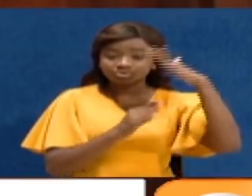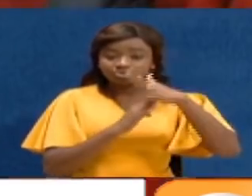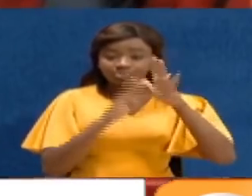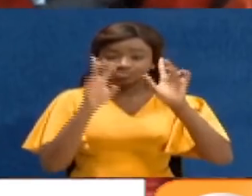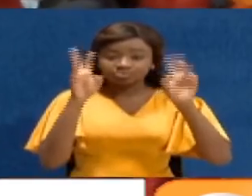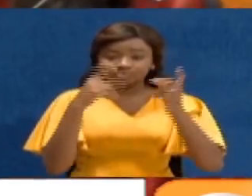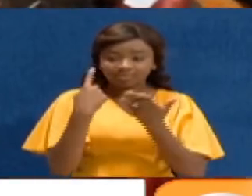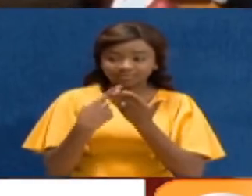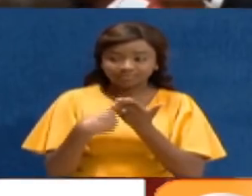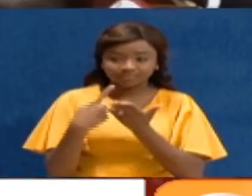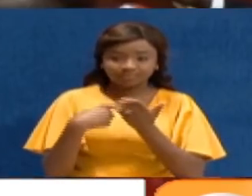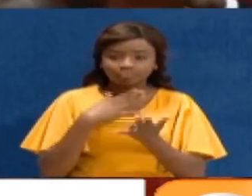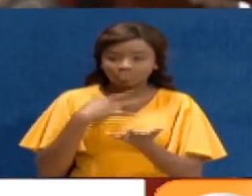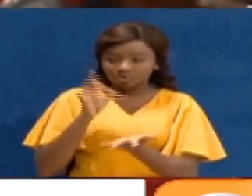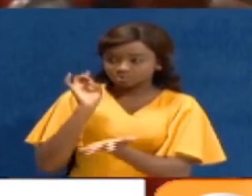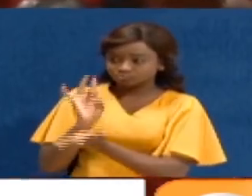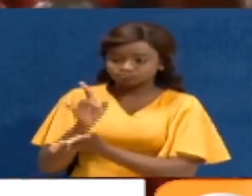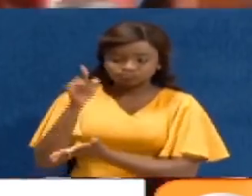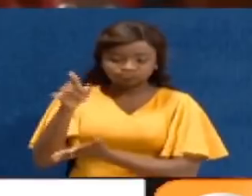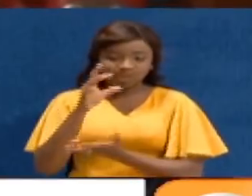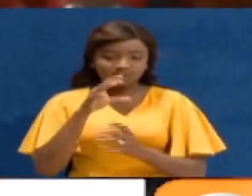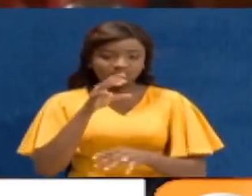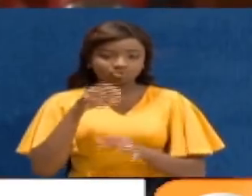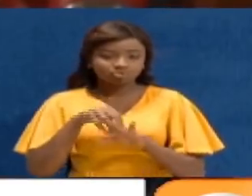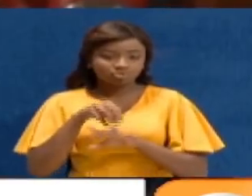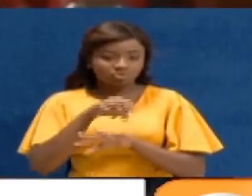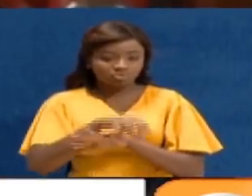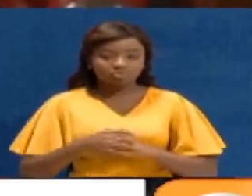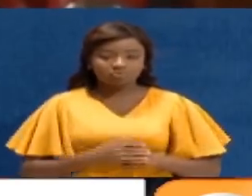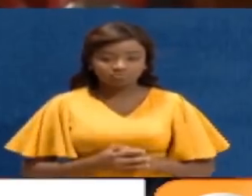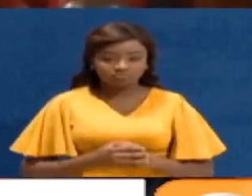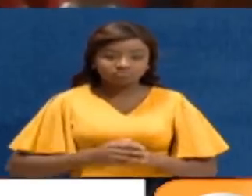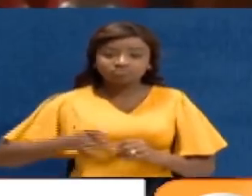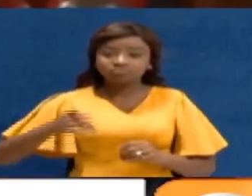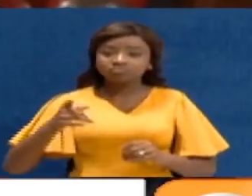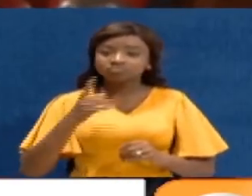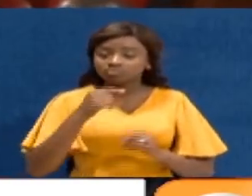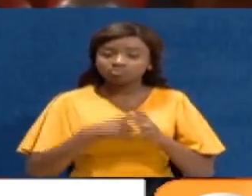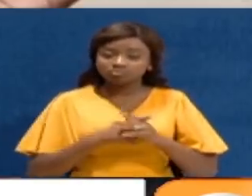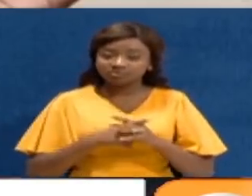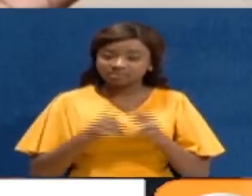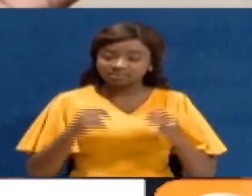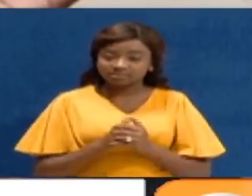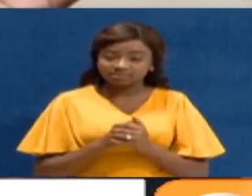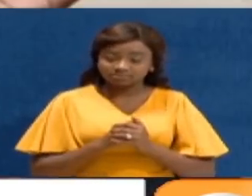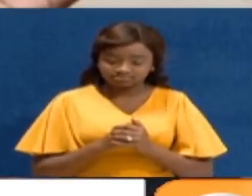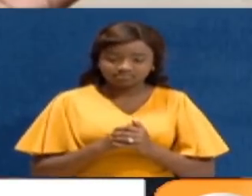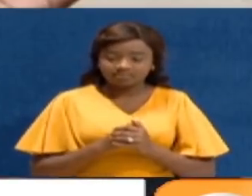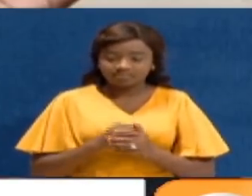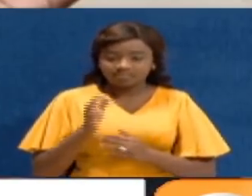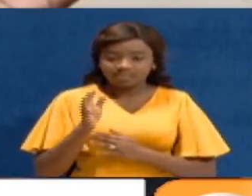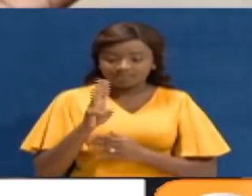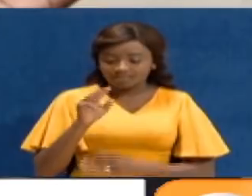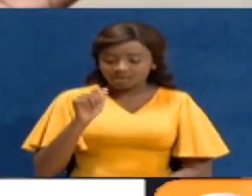ilikuwa kuwasilisha hoja kumbandua gavana Mike Mbuvi Sonko iliyoanzishwa na mwakilishi wodi wa Makongeni ambaye pia